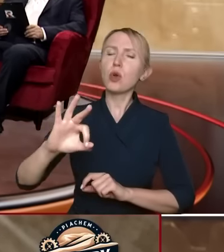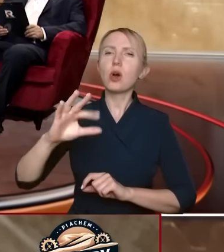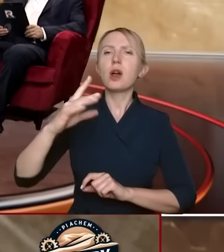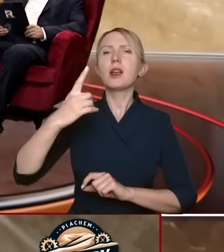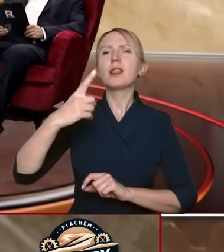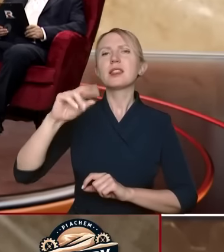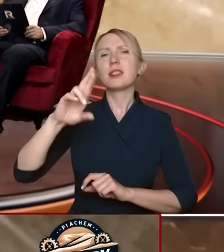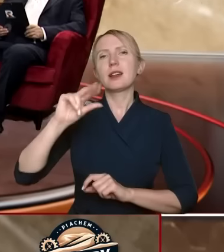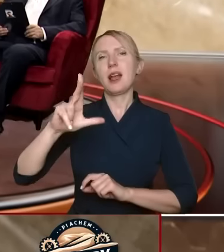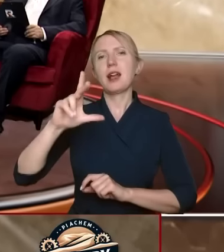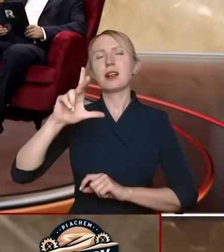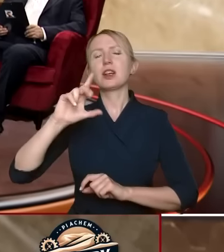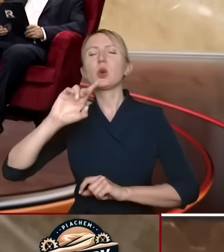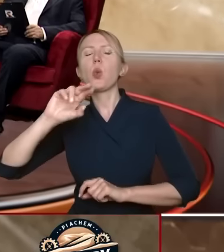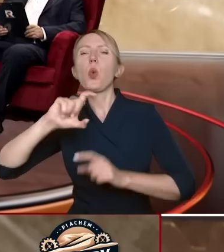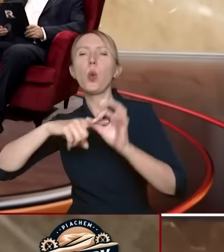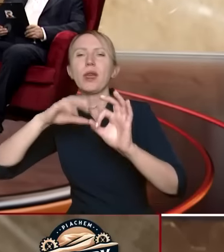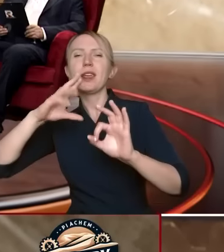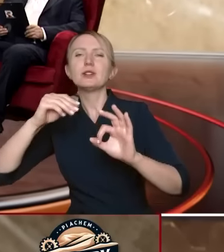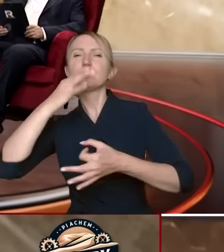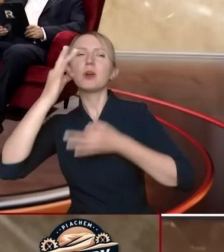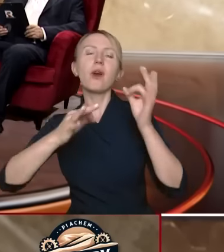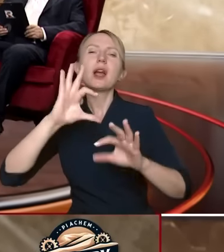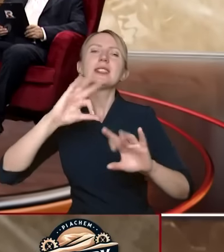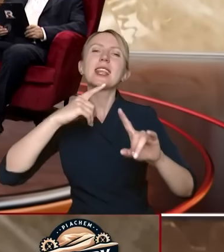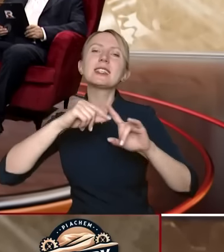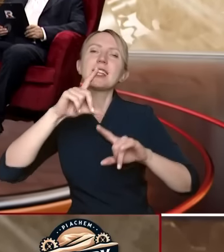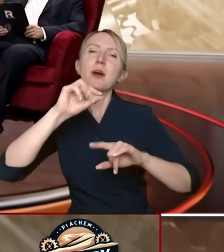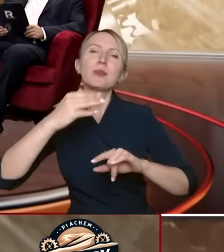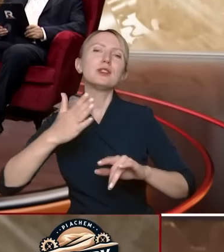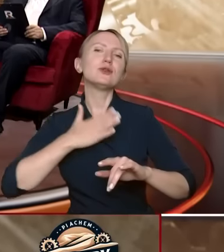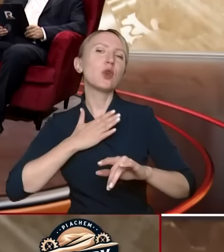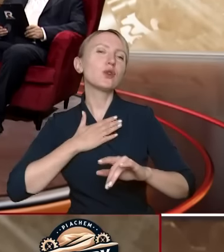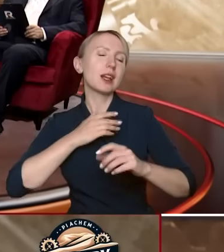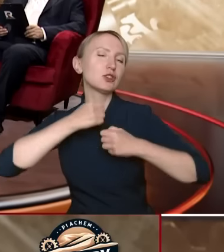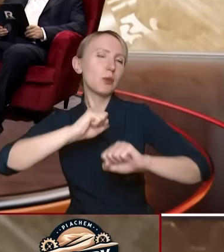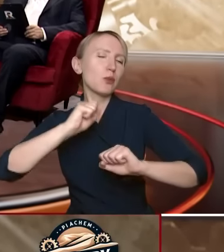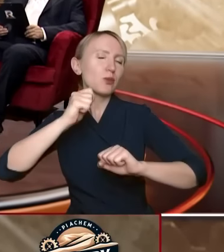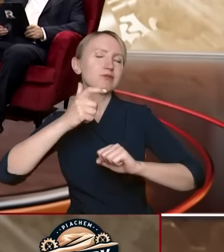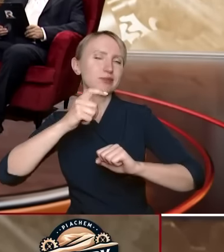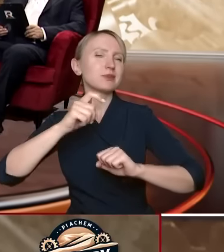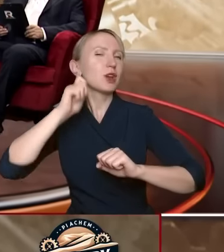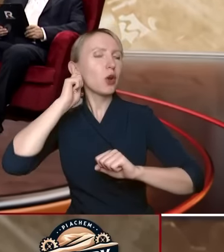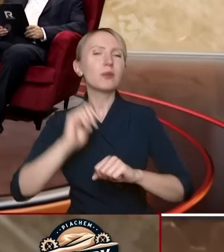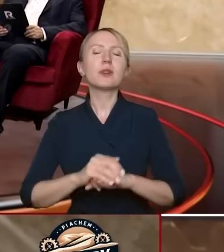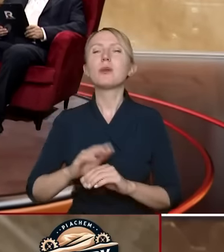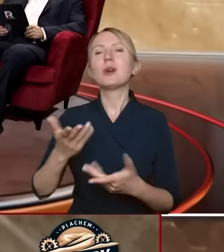Sex Appeal, to nasza broń kobieca. Eugeniusz Bodo prywatnie był zwolennikiem Romana Dmowskiego, Narodowej Demokracji,